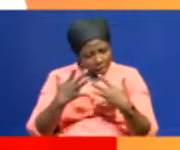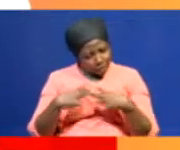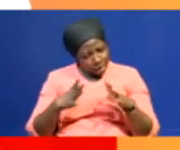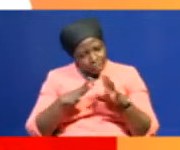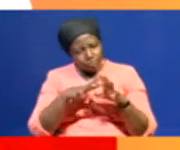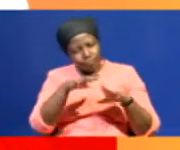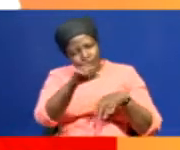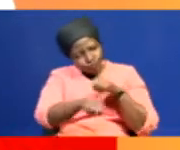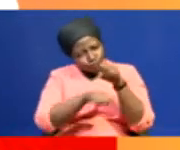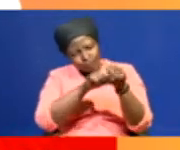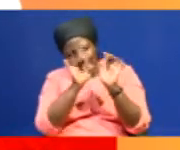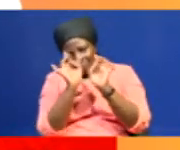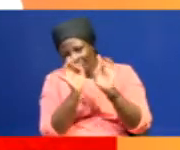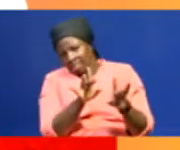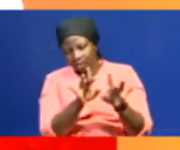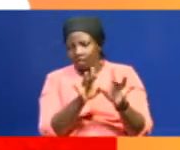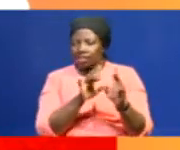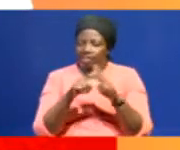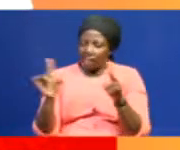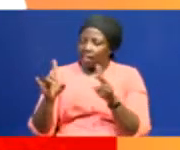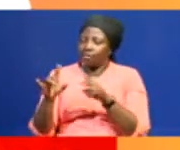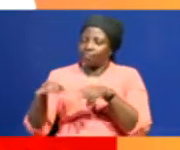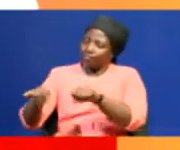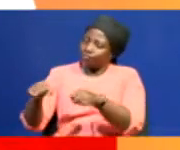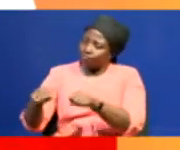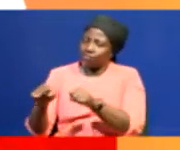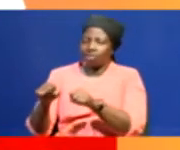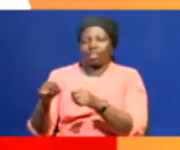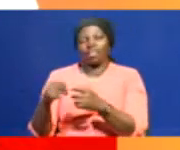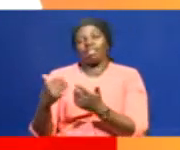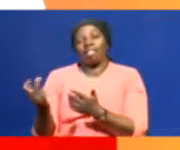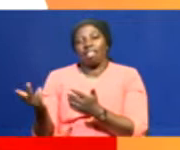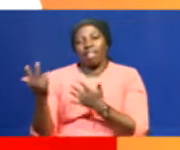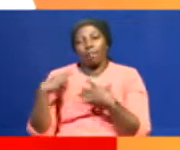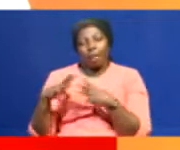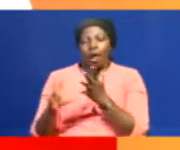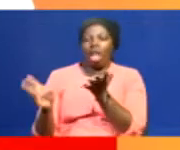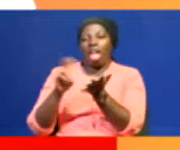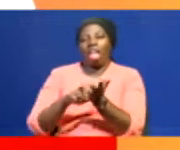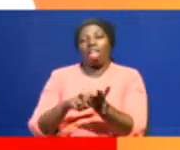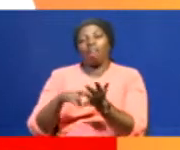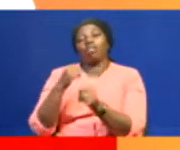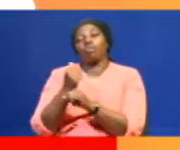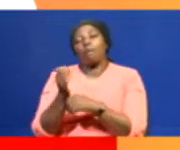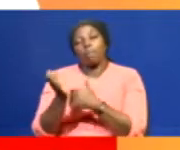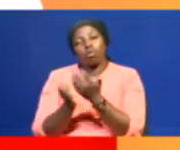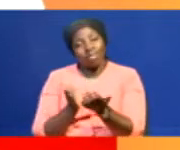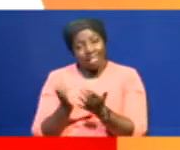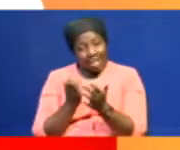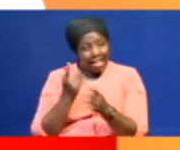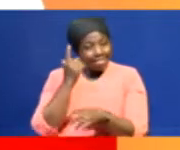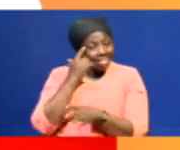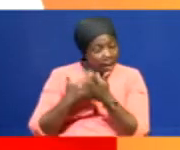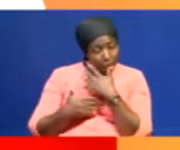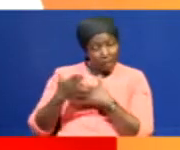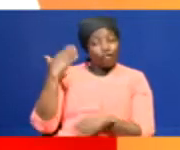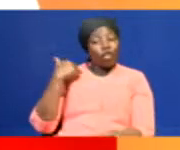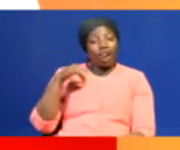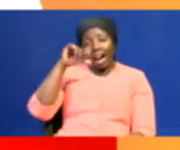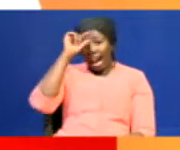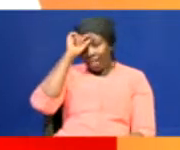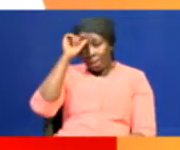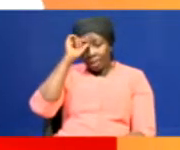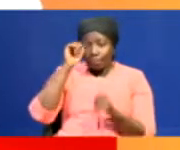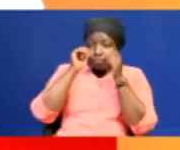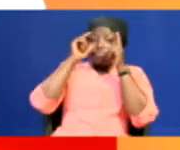pikipiki kubeba watu kuendelea na ile shughuli ya baisikeli. So I think hapo nyuma serikali ilikuwa bado haijafunguka macho vizuri. Walidhani